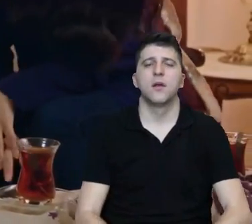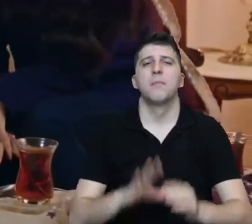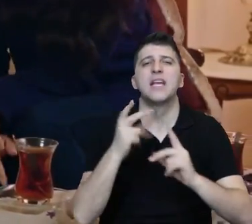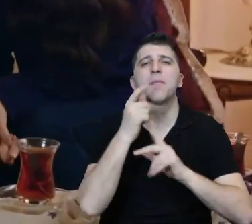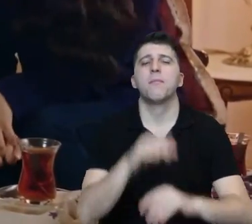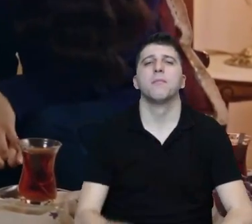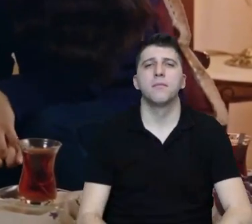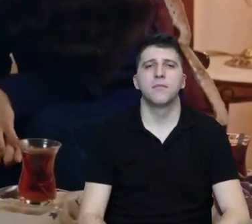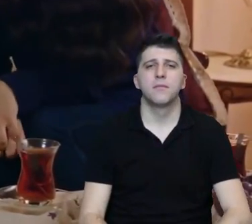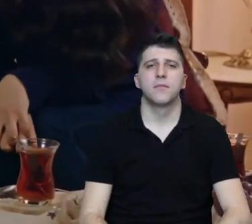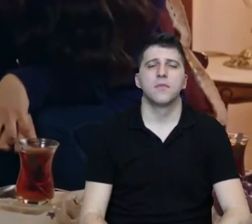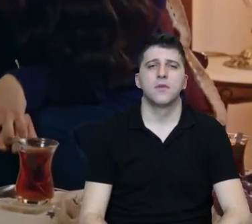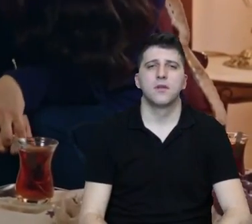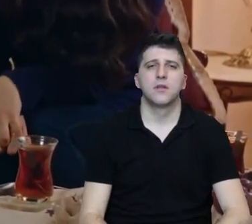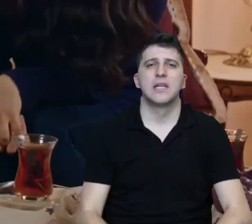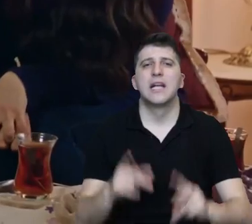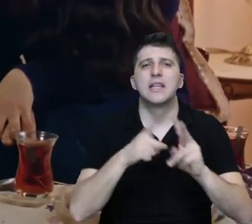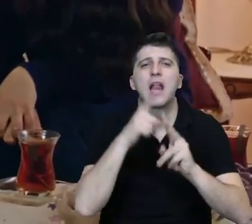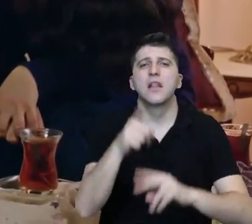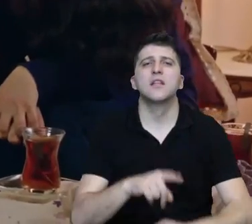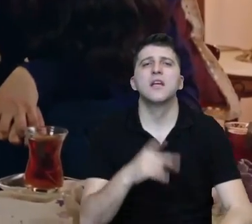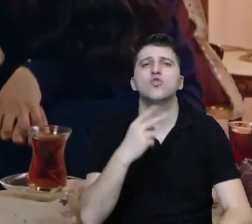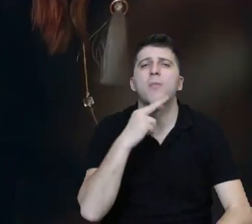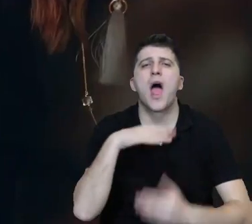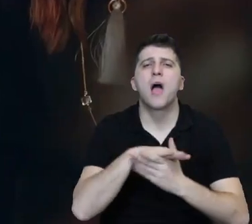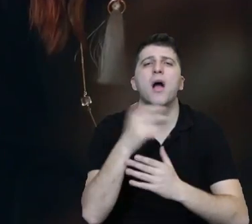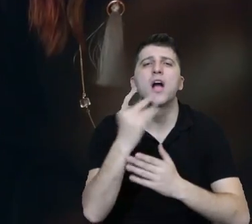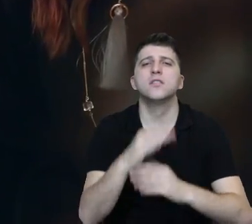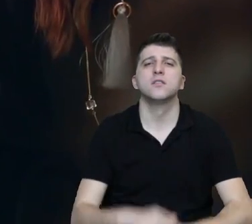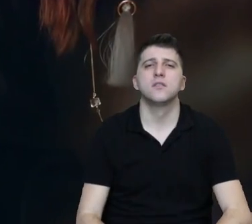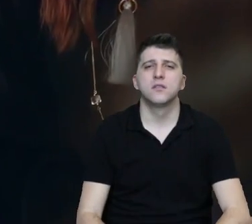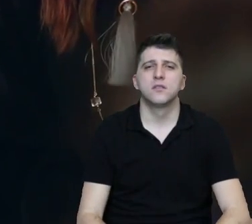Peki İbrahim, ne lan kaç numara ayakkabı giyiyor?